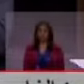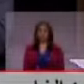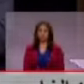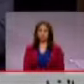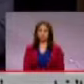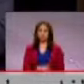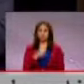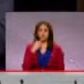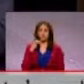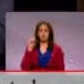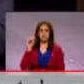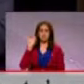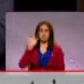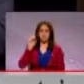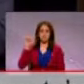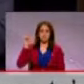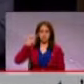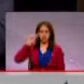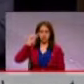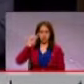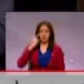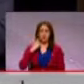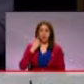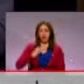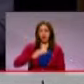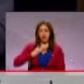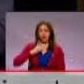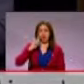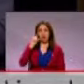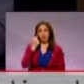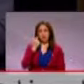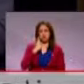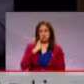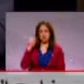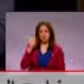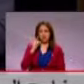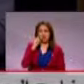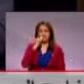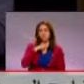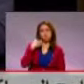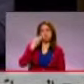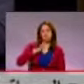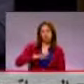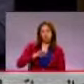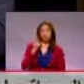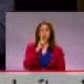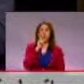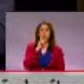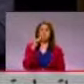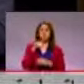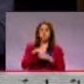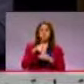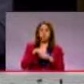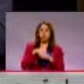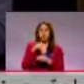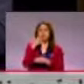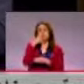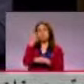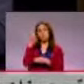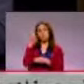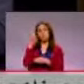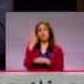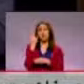عزام محمد خليل عنده 15 سنة، والده متوفي وحالتهم صعبة جدا، والأم بتاخد معاش 410 جنيه